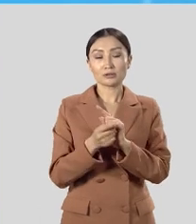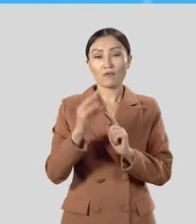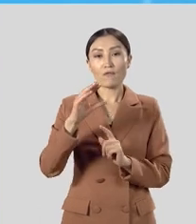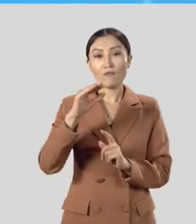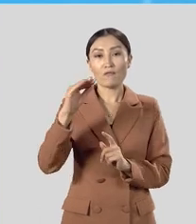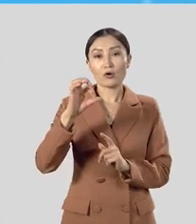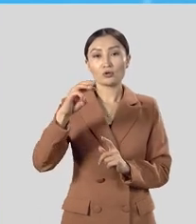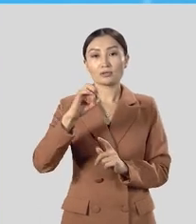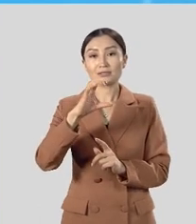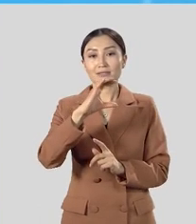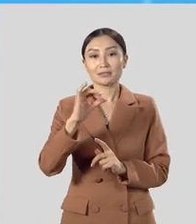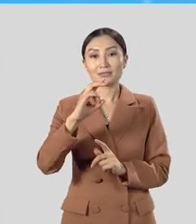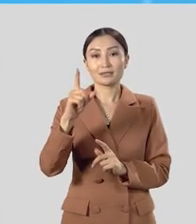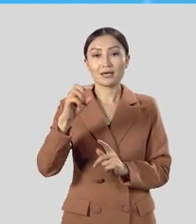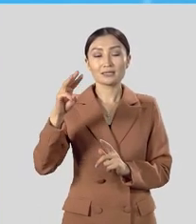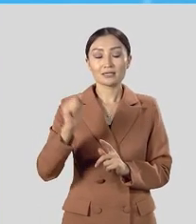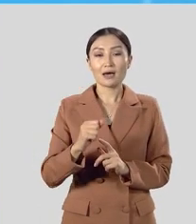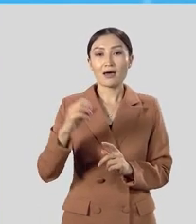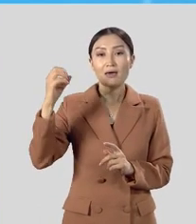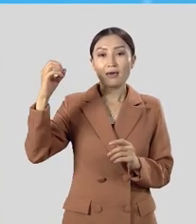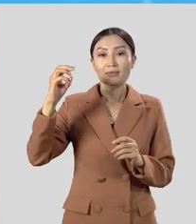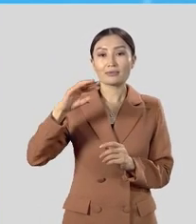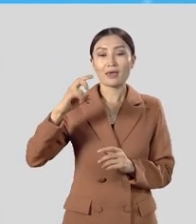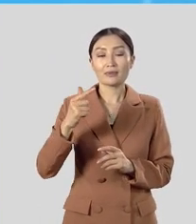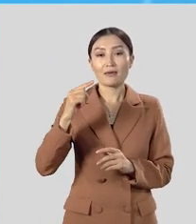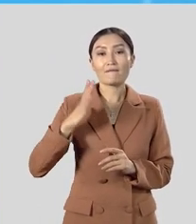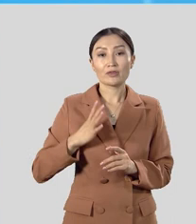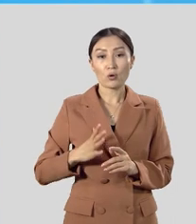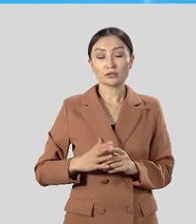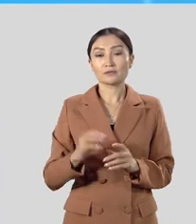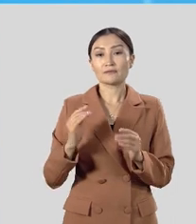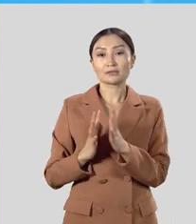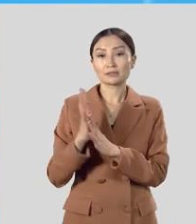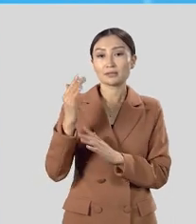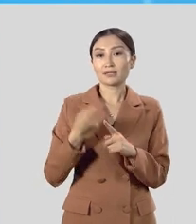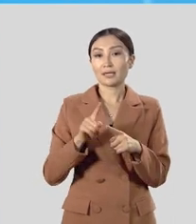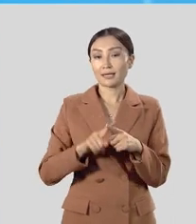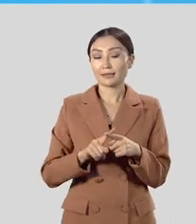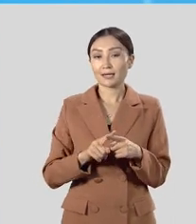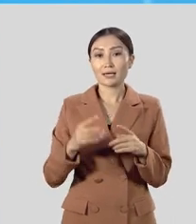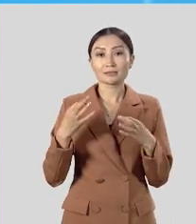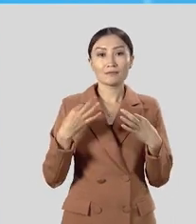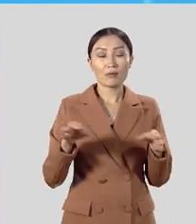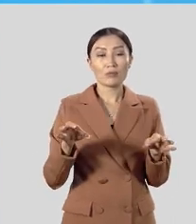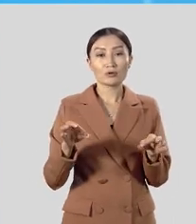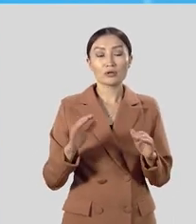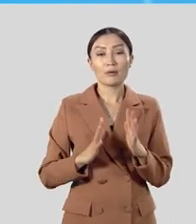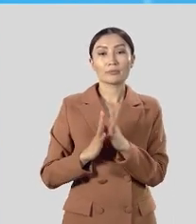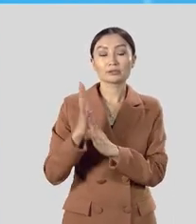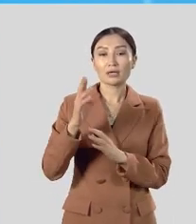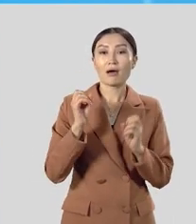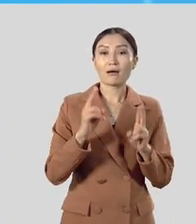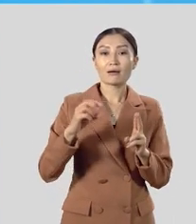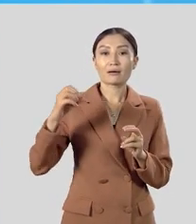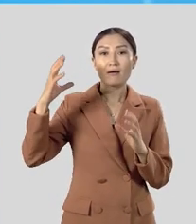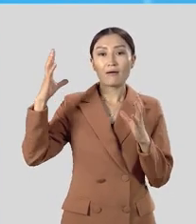рассеянном освещении. Теневыносливые растения – сциогелиофиты. Это растения, свободно произрастающие как в